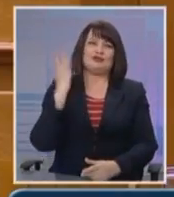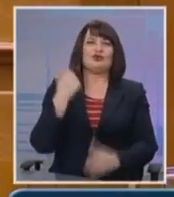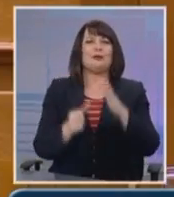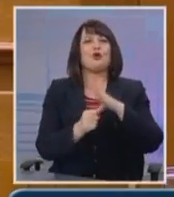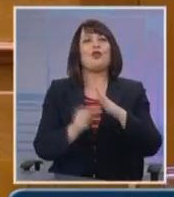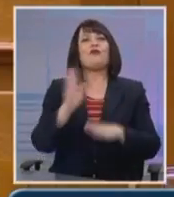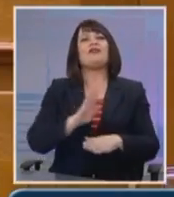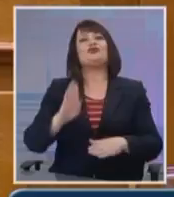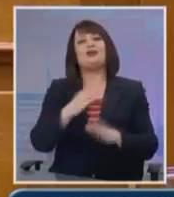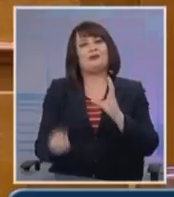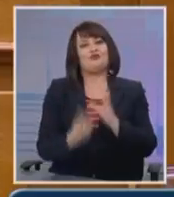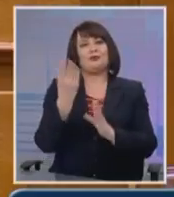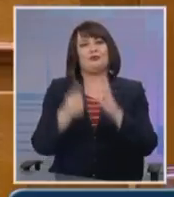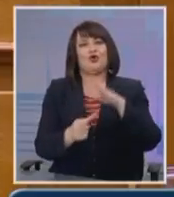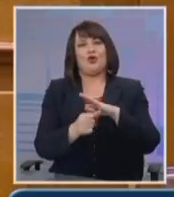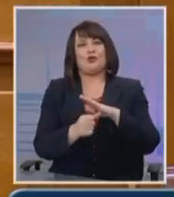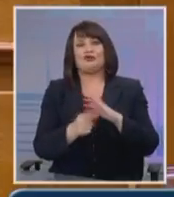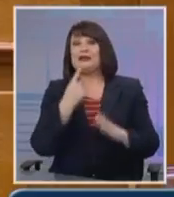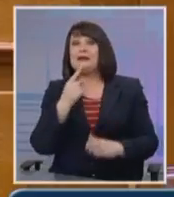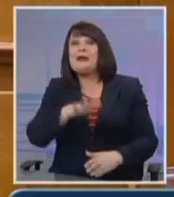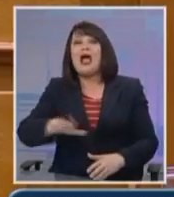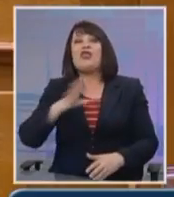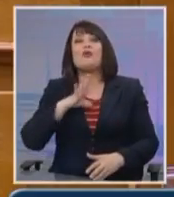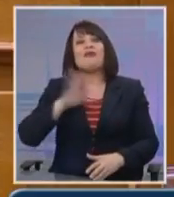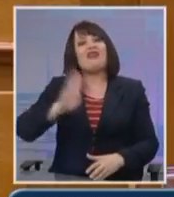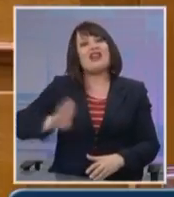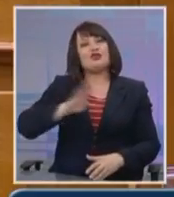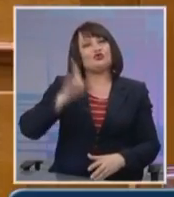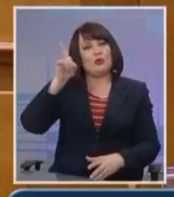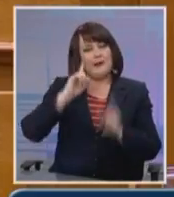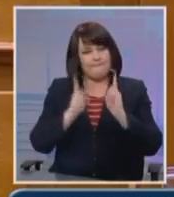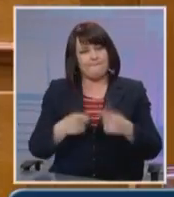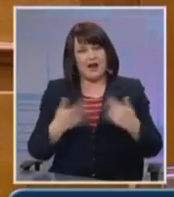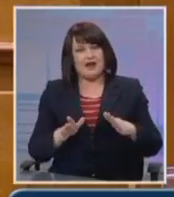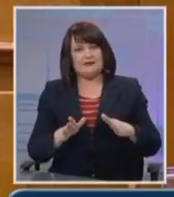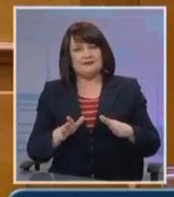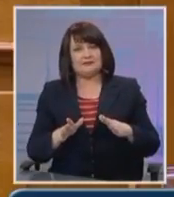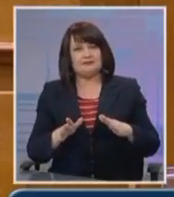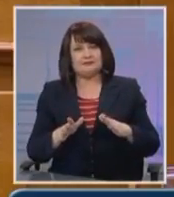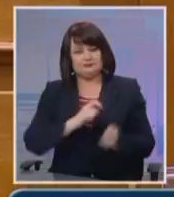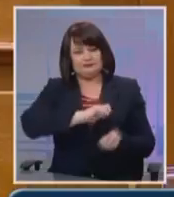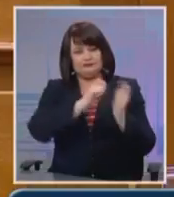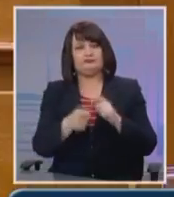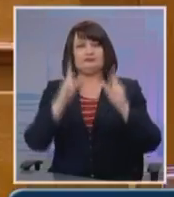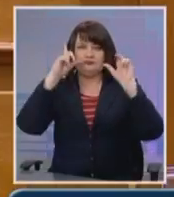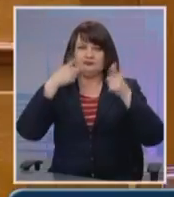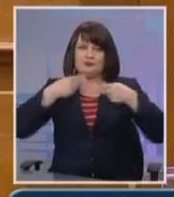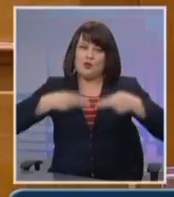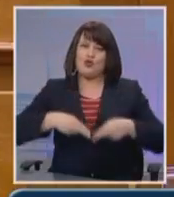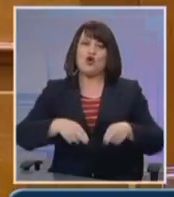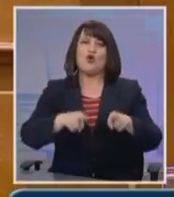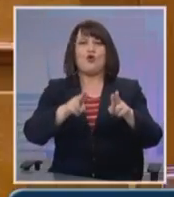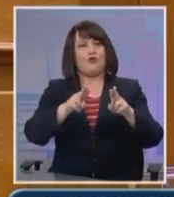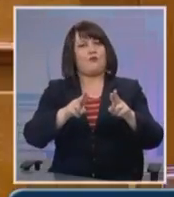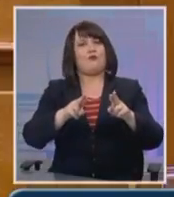της Βενεζουέλας. Ο λαός της Βενεζουέλας αποφάσισε τον αμετάκλητο δημοκρατικό δρόμο